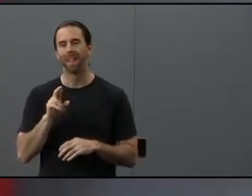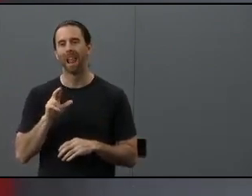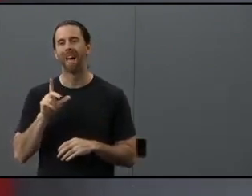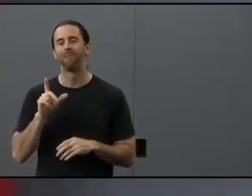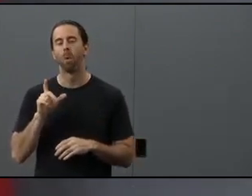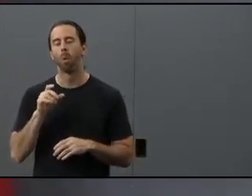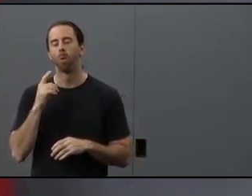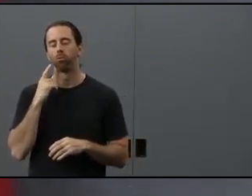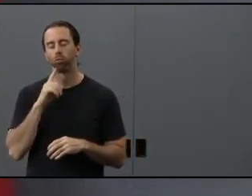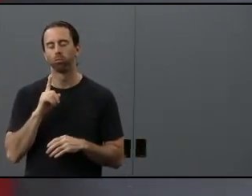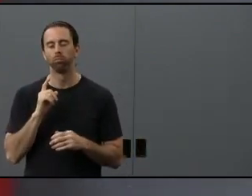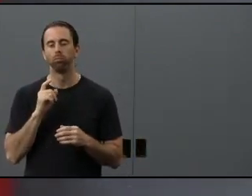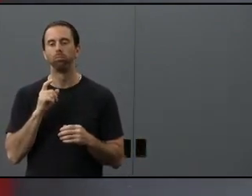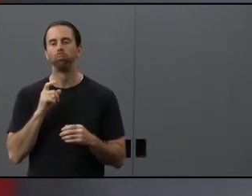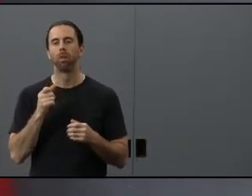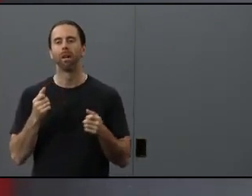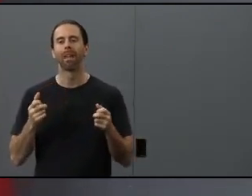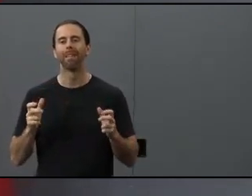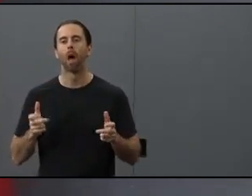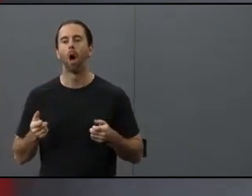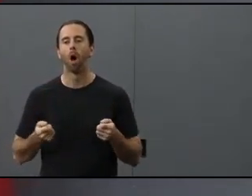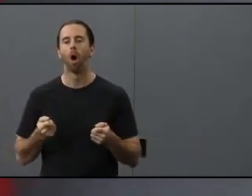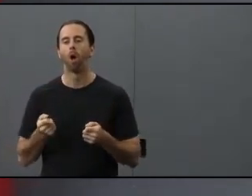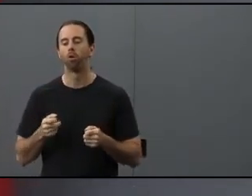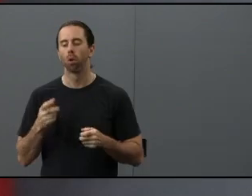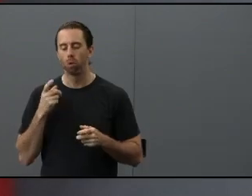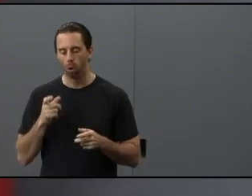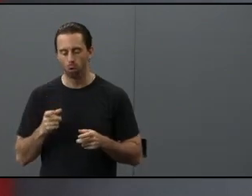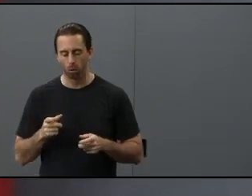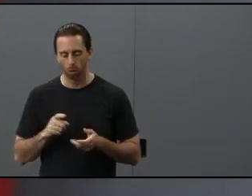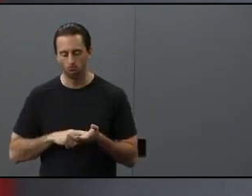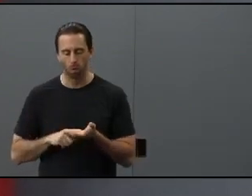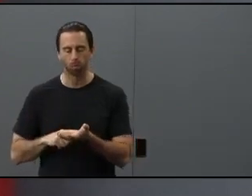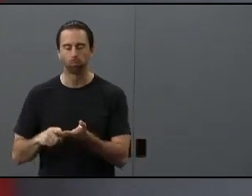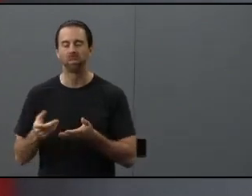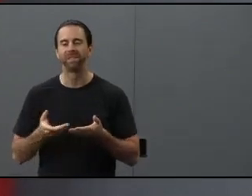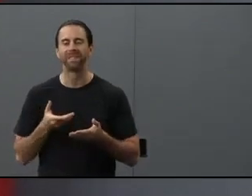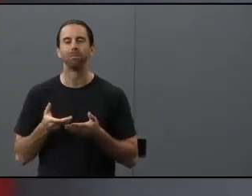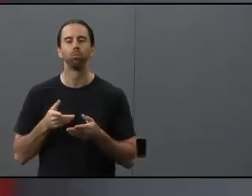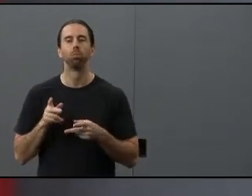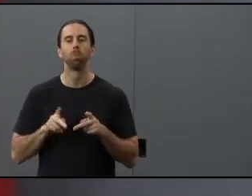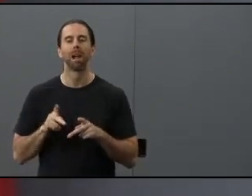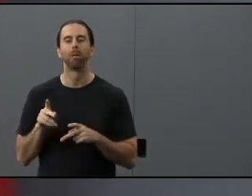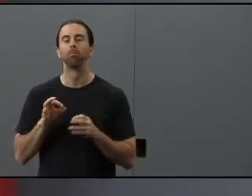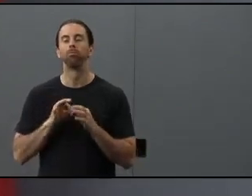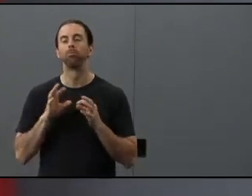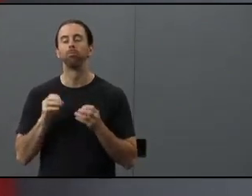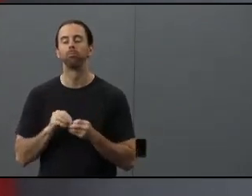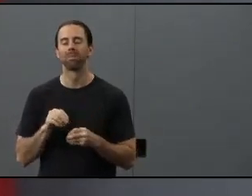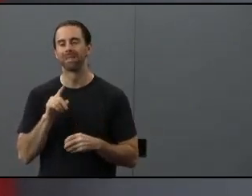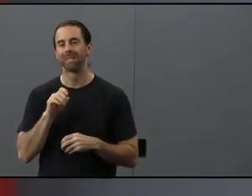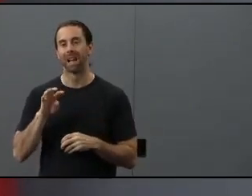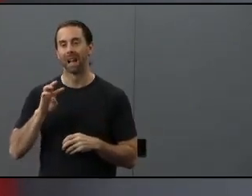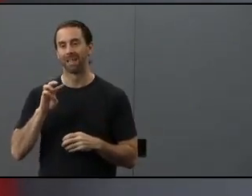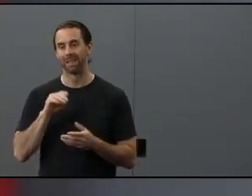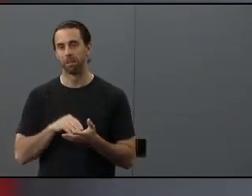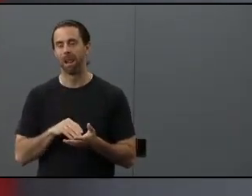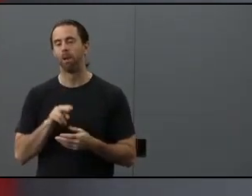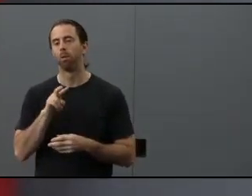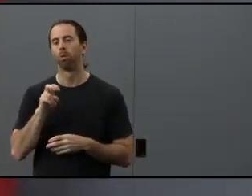incorporé pour l'achat d'un tracteur à trottoir pour le Service des travaux publics pour un montant total de